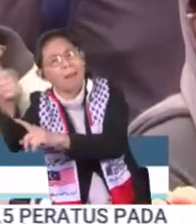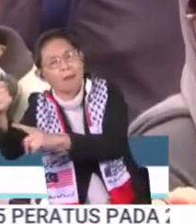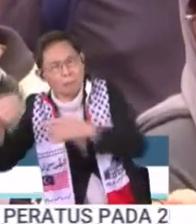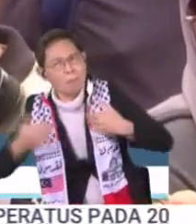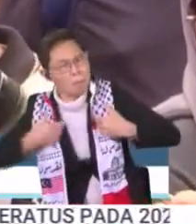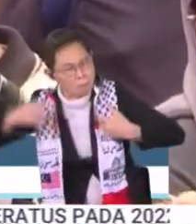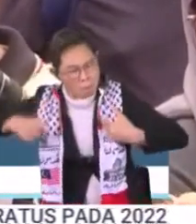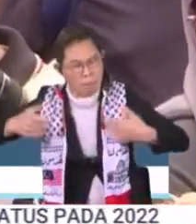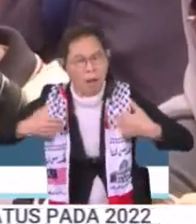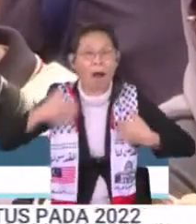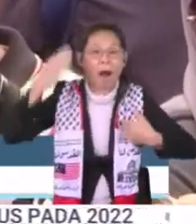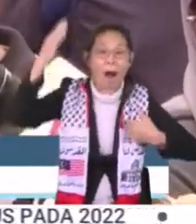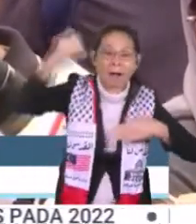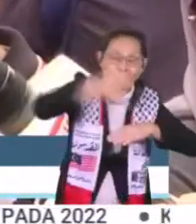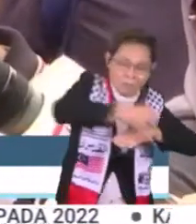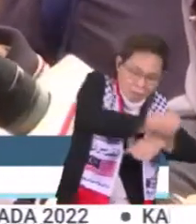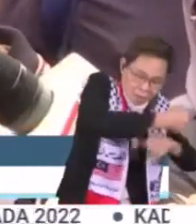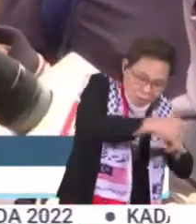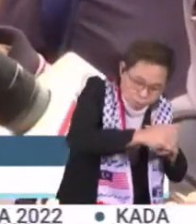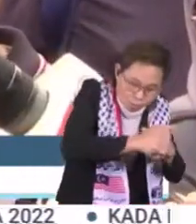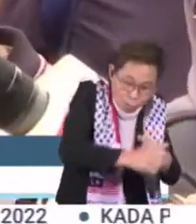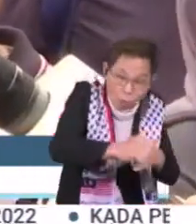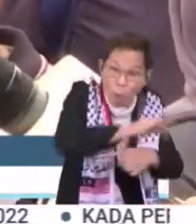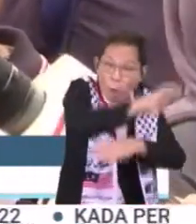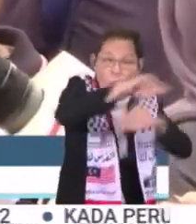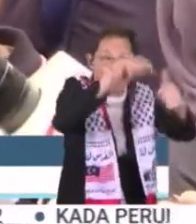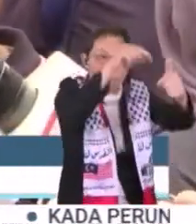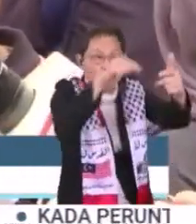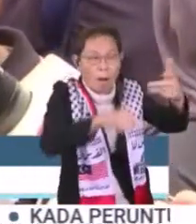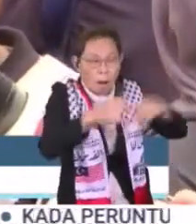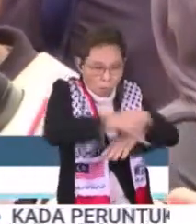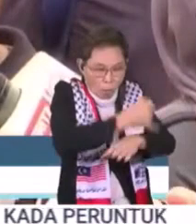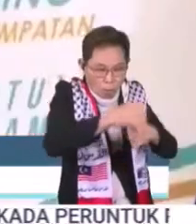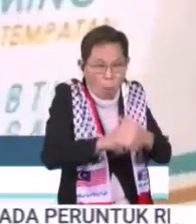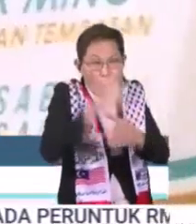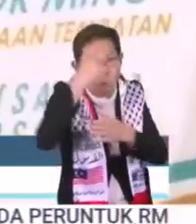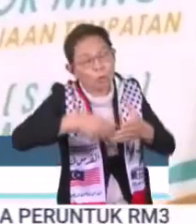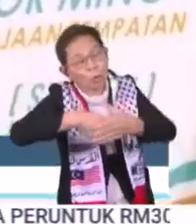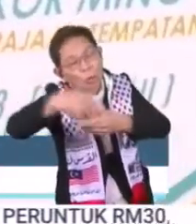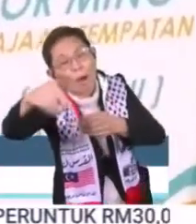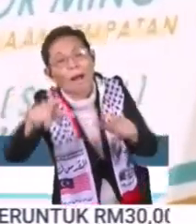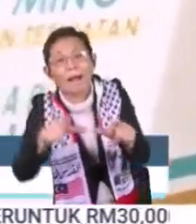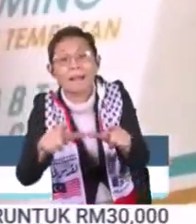Kesemua ini akan memberikan garis panduan untuk PBT keluarkan lesen.